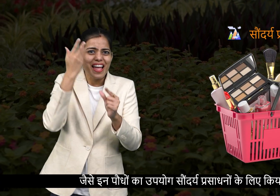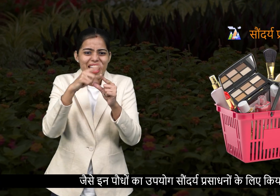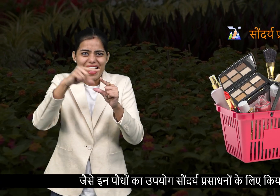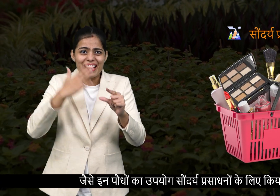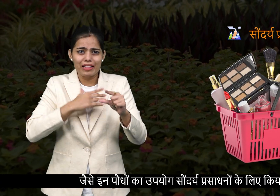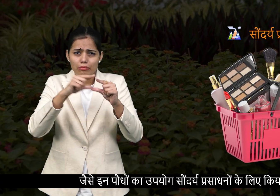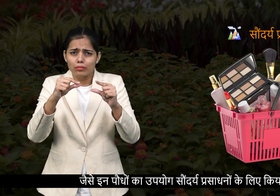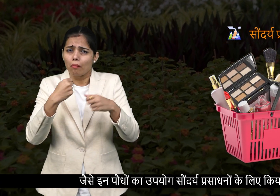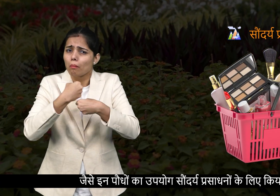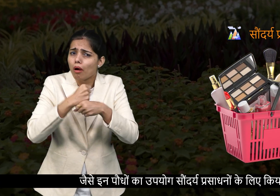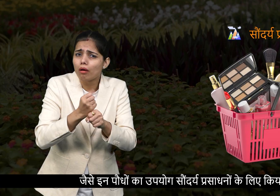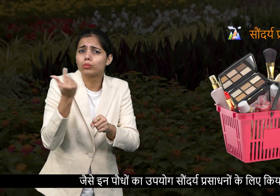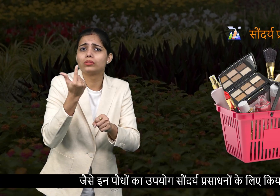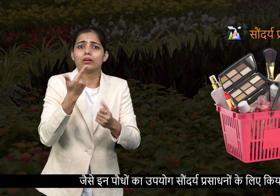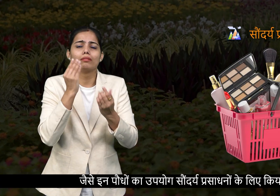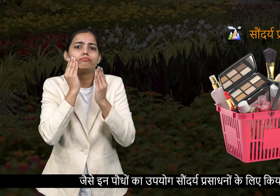लिए किया जाता है।